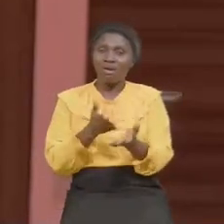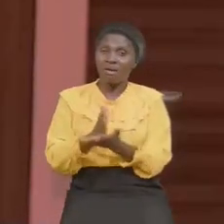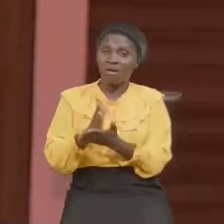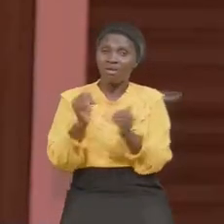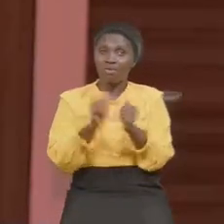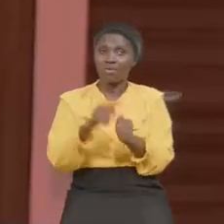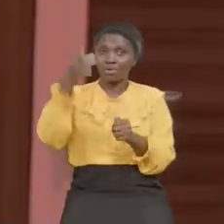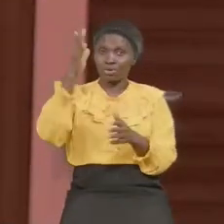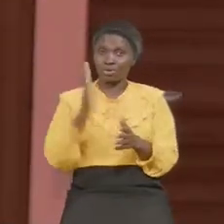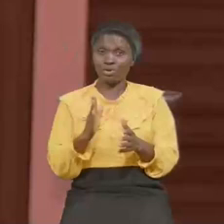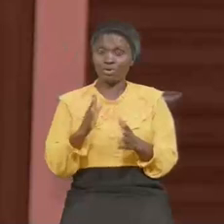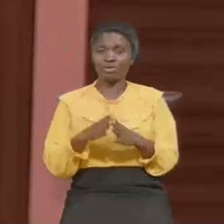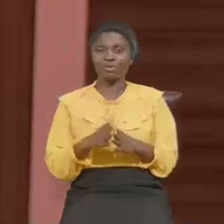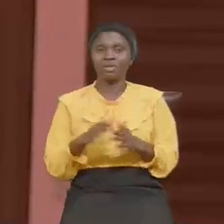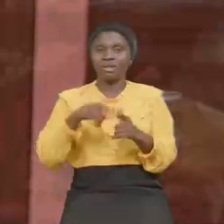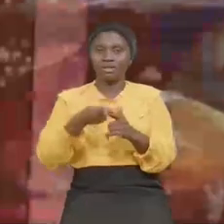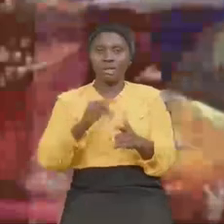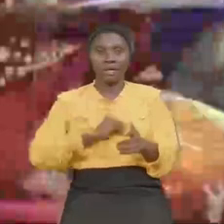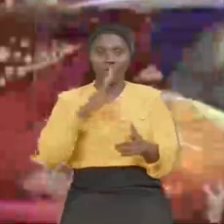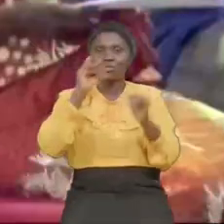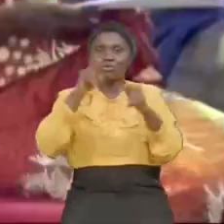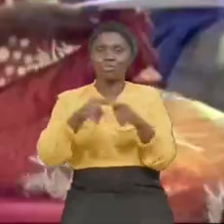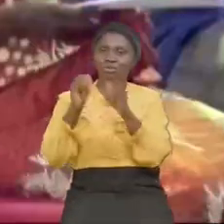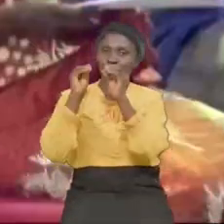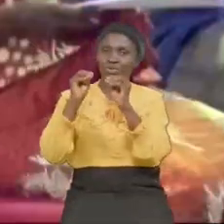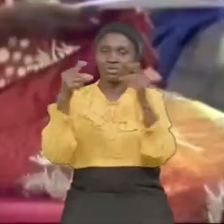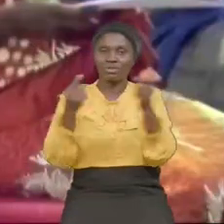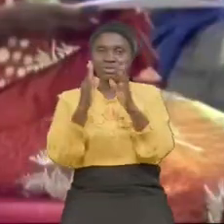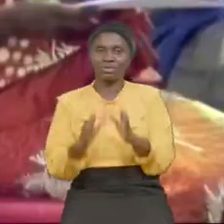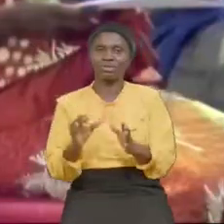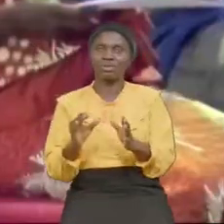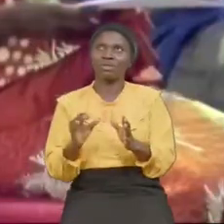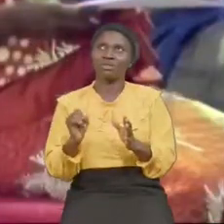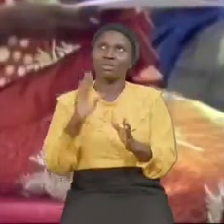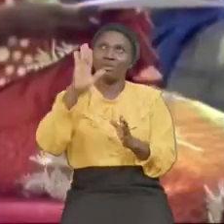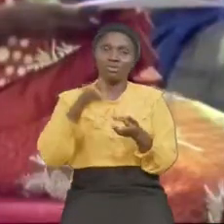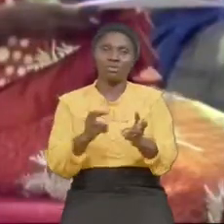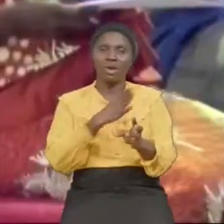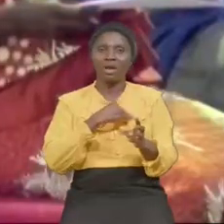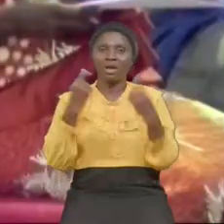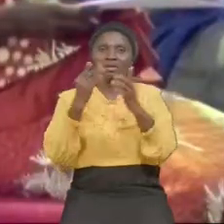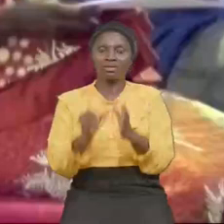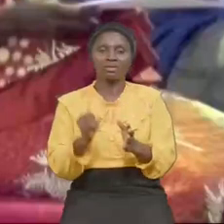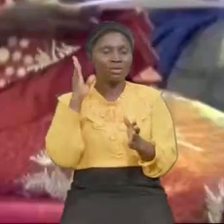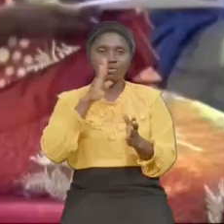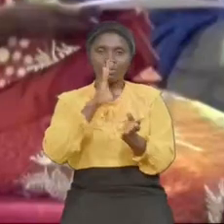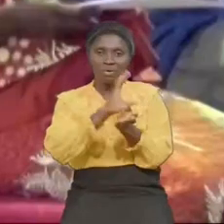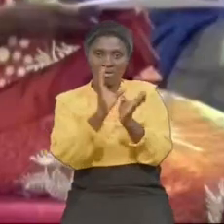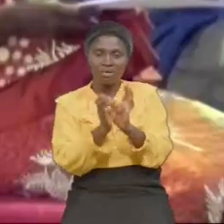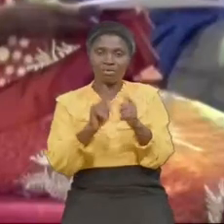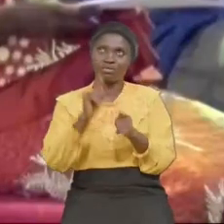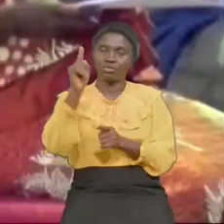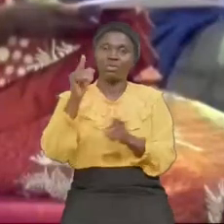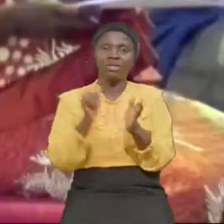tes voies à ceux qui les transgressent et les pécheurs reviendront à toi. C'est ce qu'il faut, c'est ce qu'il